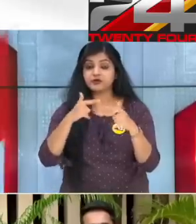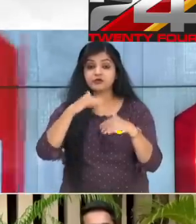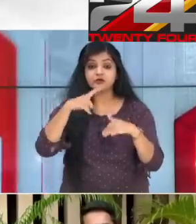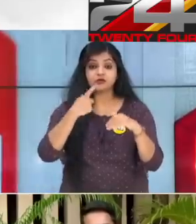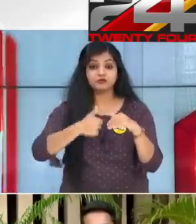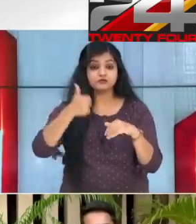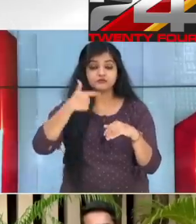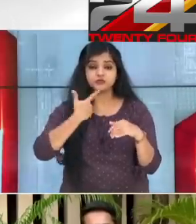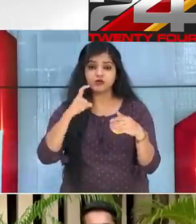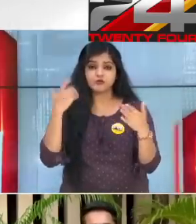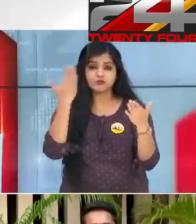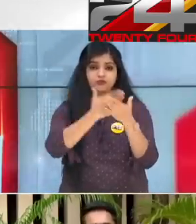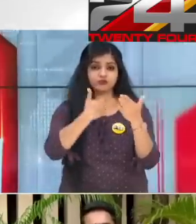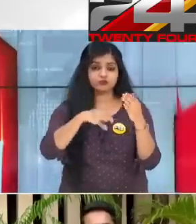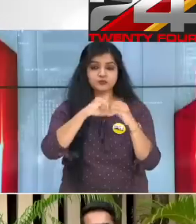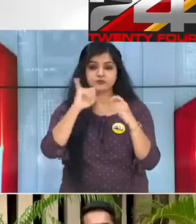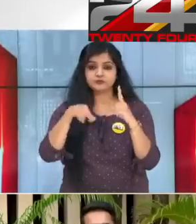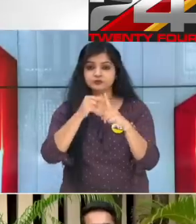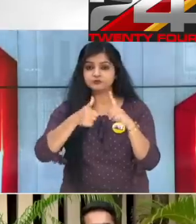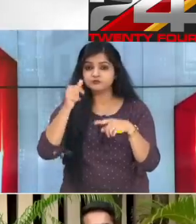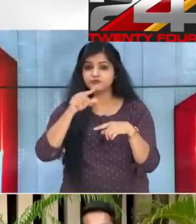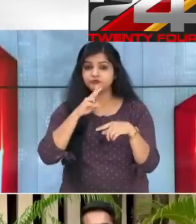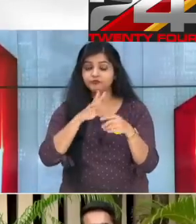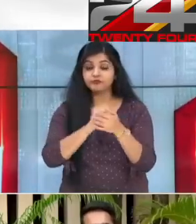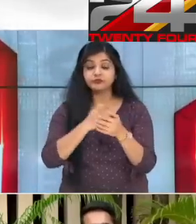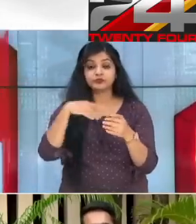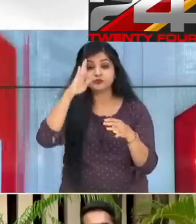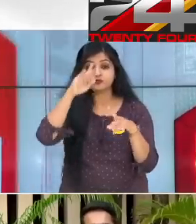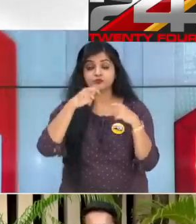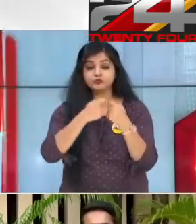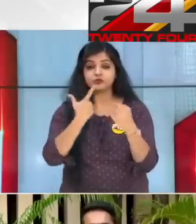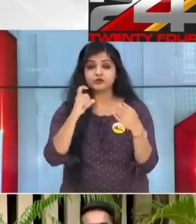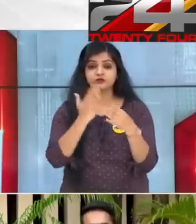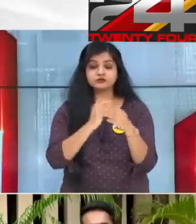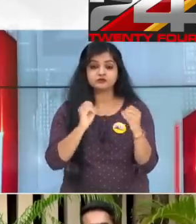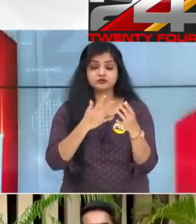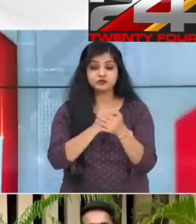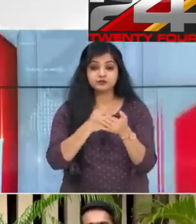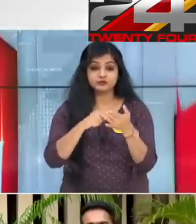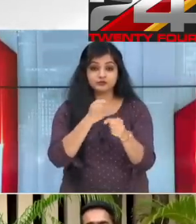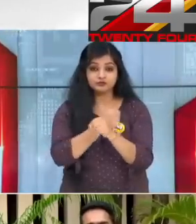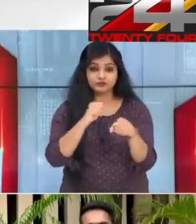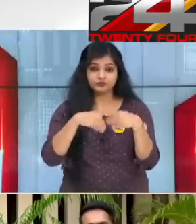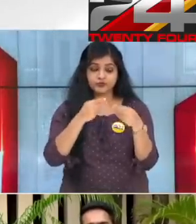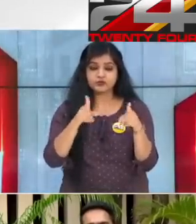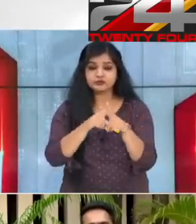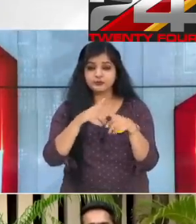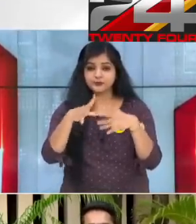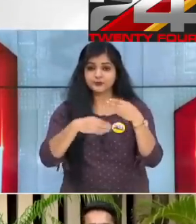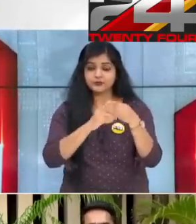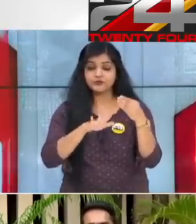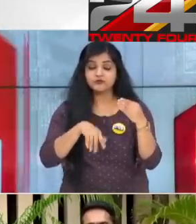നൽകുമെന്ന് PK കൃഷ്ണദാസ് പറഞ്ഞിരുന്നു. പിന്നാലെയാണ് പോലീസ് ഈ വിഷയവുമായി ബന്ധപ്പെട്ട കേസെടുത്തിരിക്കുന്നത്. ജാമ്യം ലഭിക്കാവുന്ന വകുപ്പുകളാണെങ്കിൽ പോലും ഈ ദേശീയ